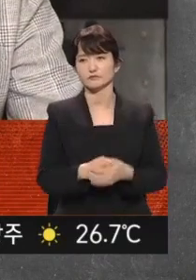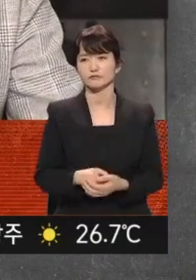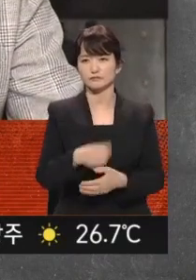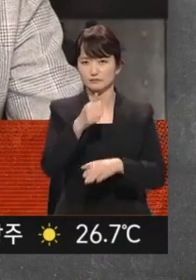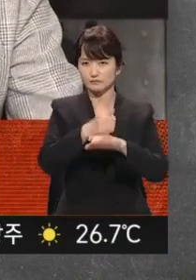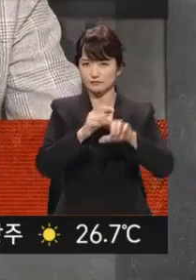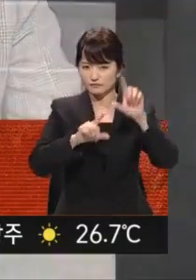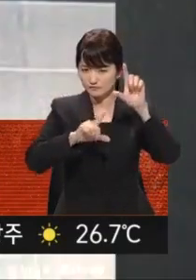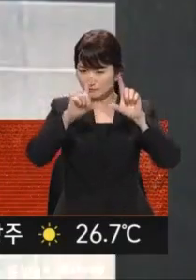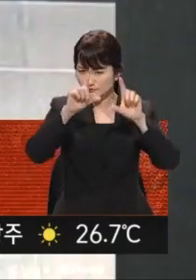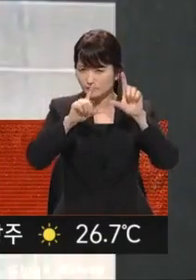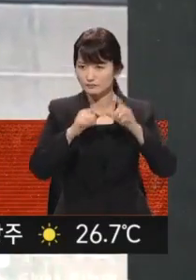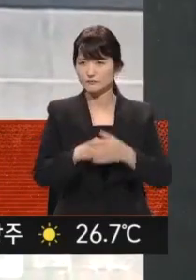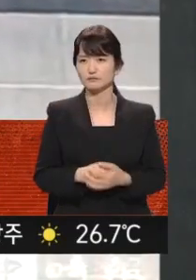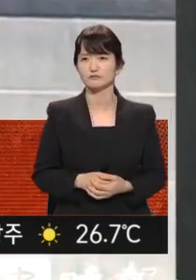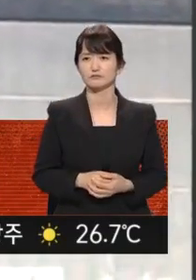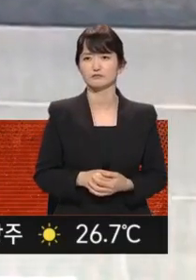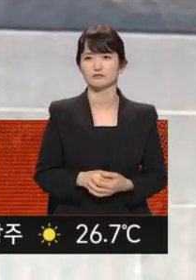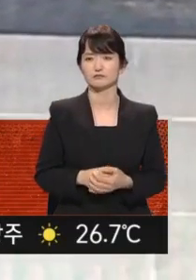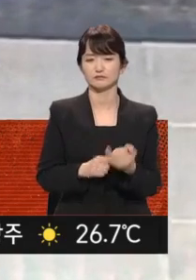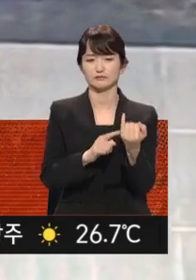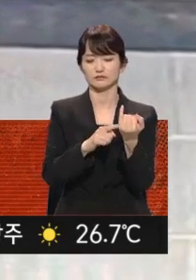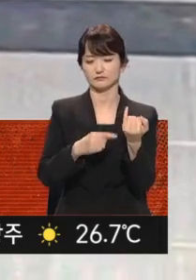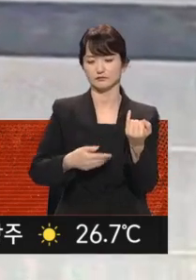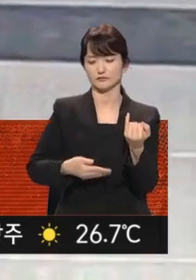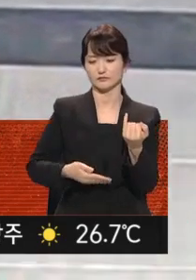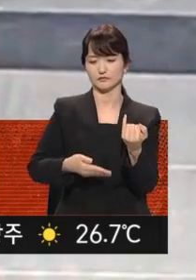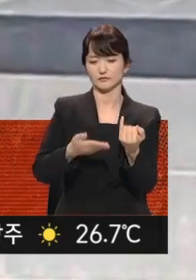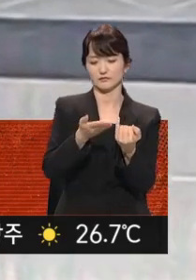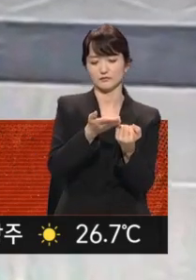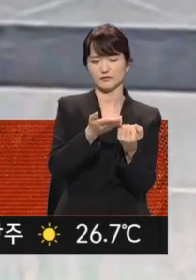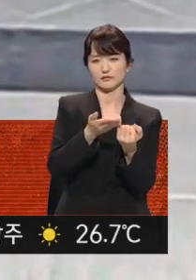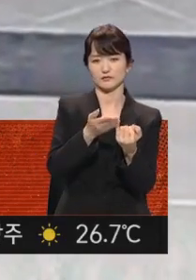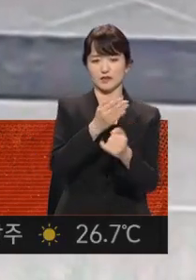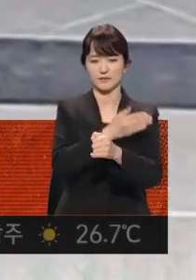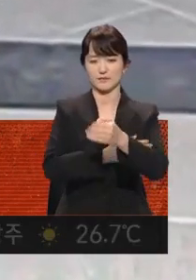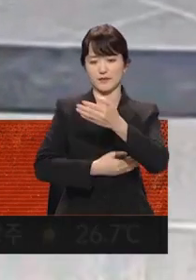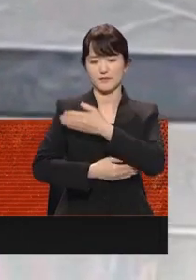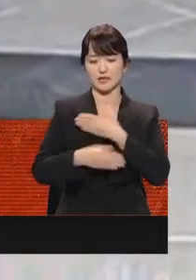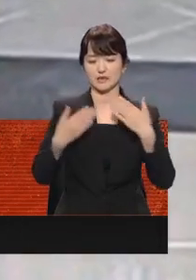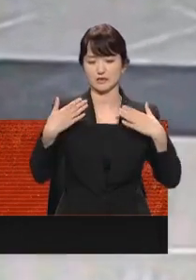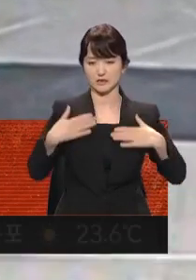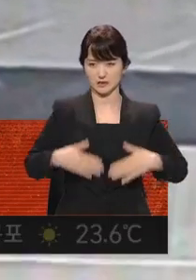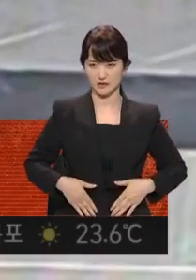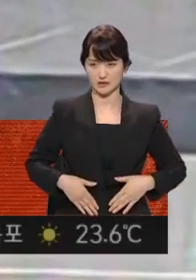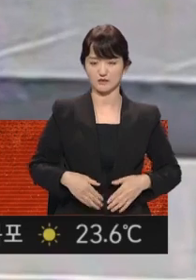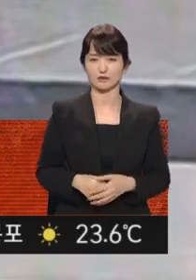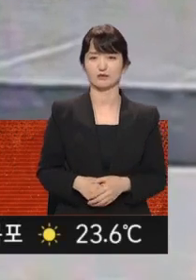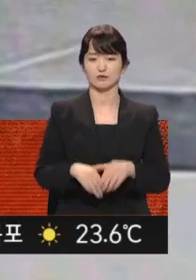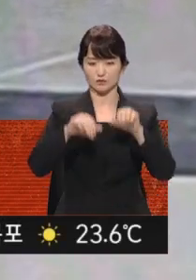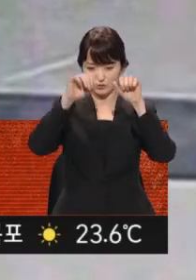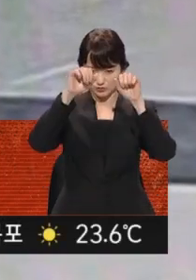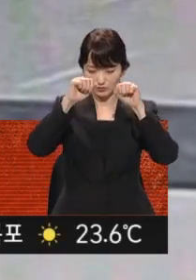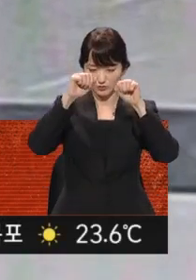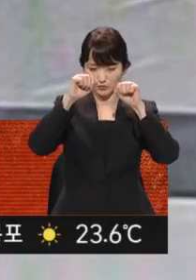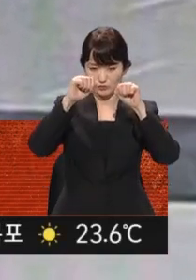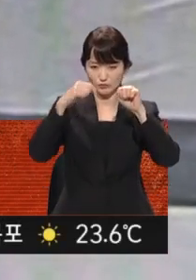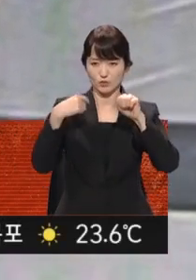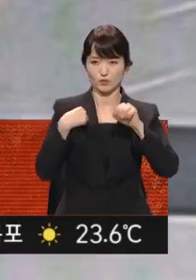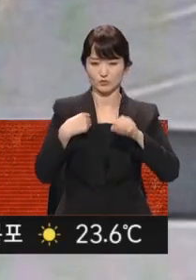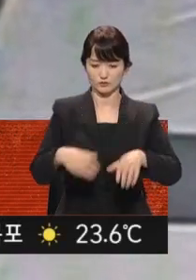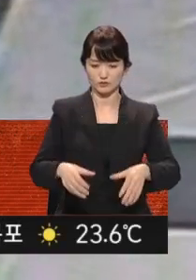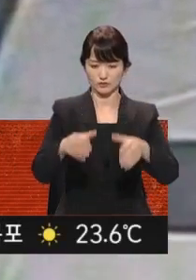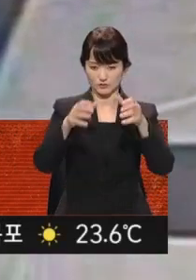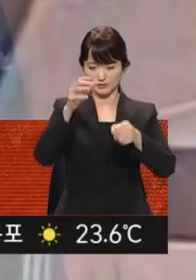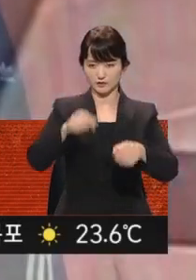모습을 보면 위에 이제 반팔티 좀 나오고 있죠 그리고 반바지 운동복 바지 같은 거 입었고 슬리퍼를